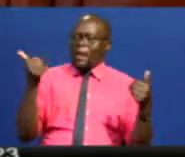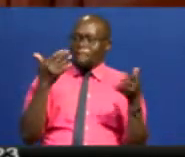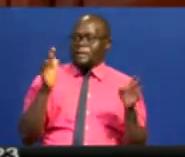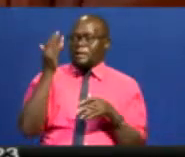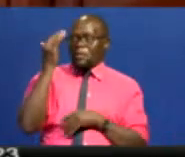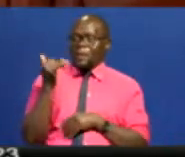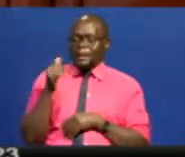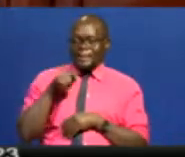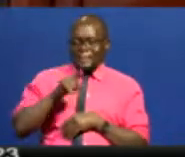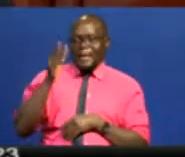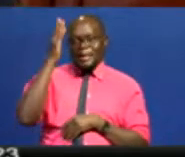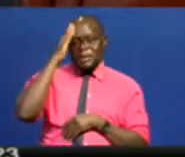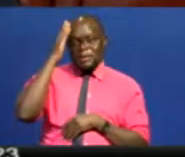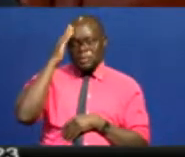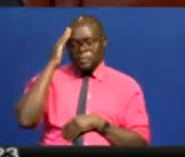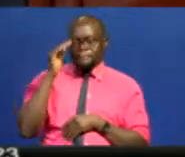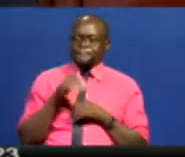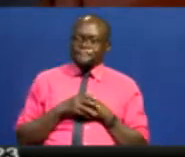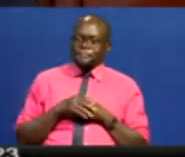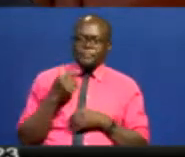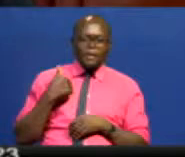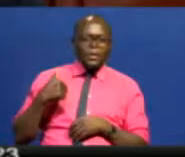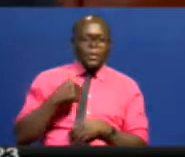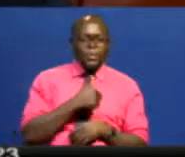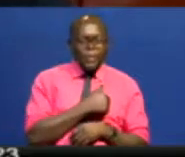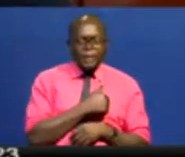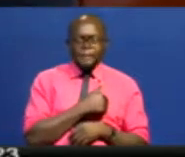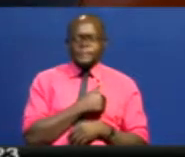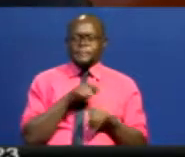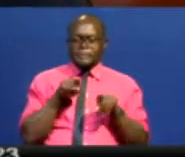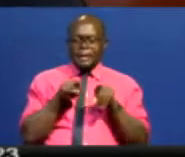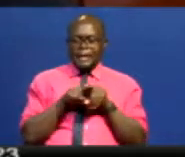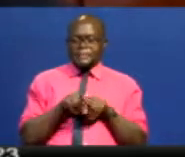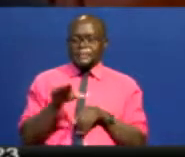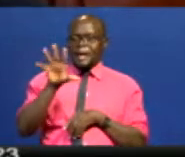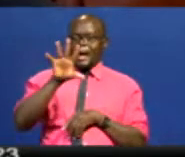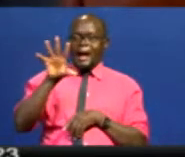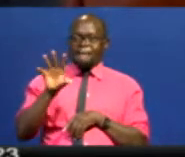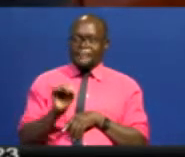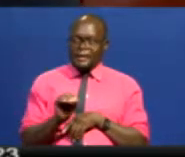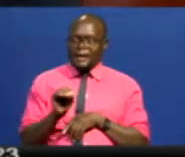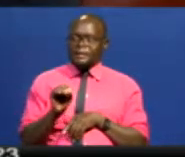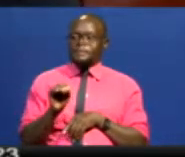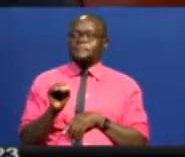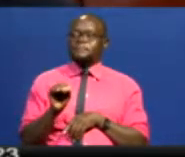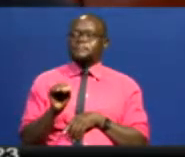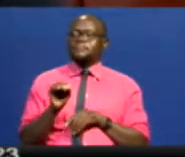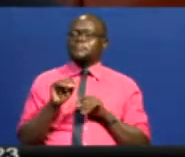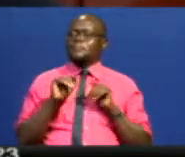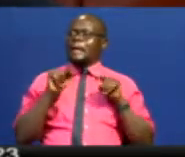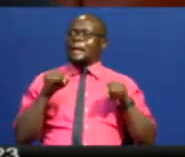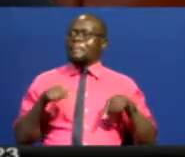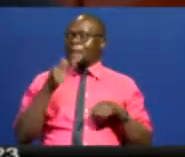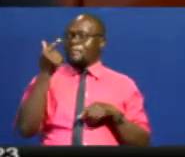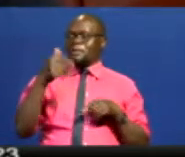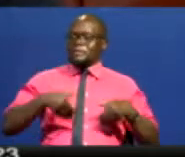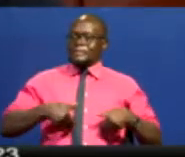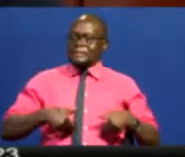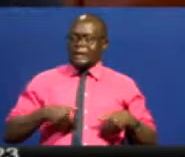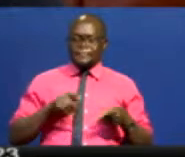sababu anajua wakati mwingine sisi kama Waafrika tunadaiwa kwa sababu tuna